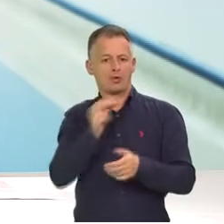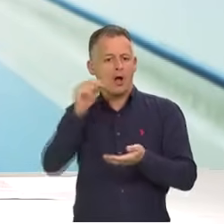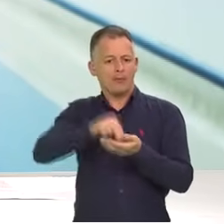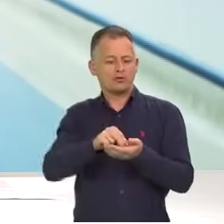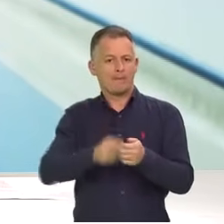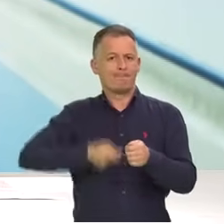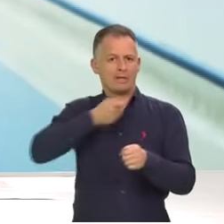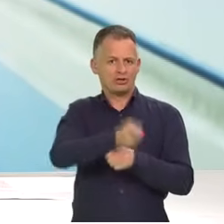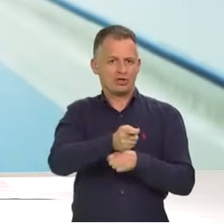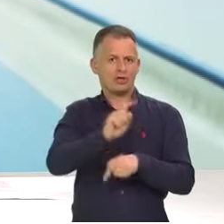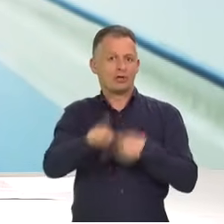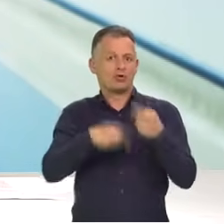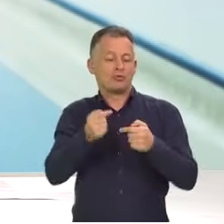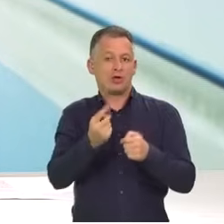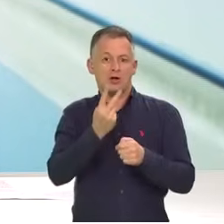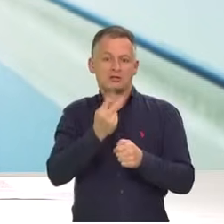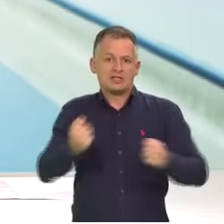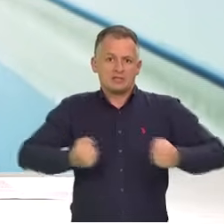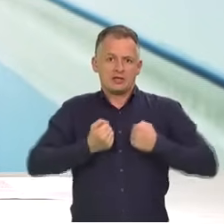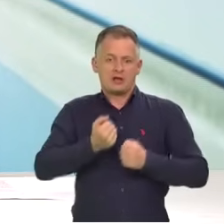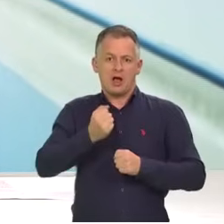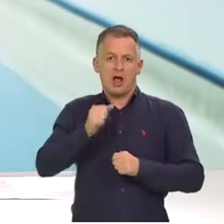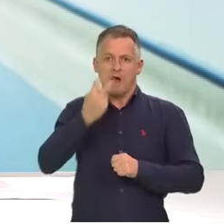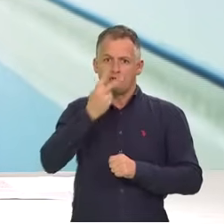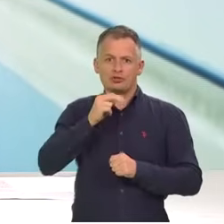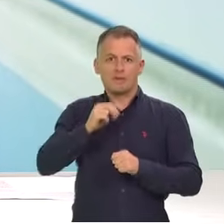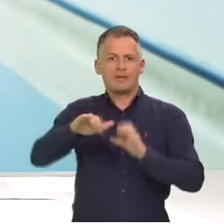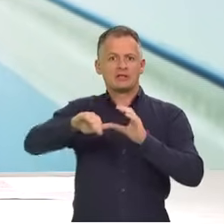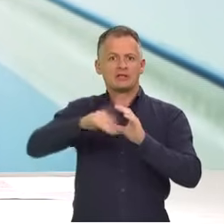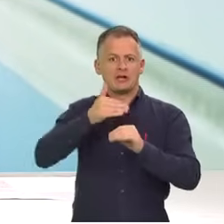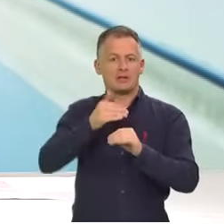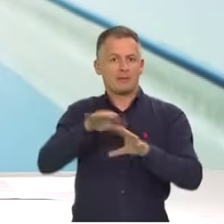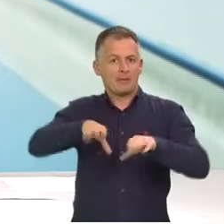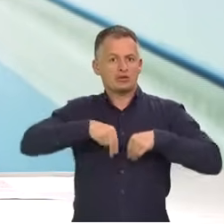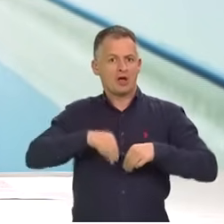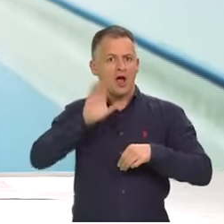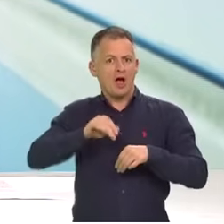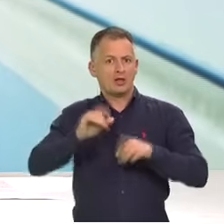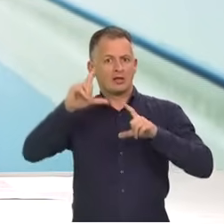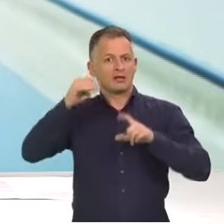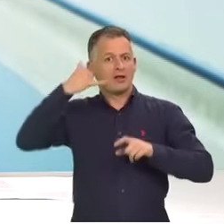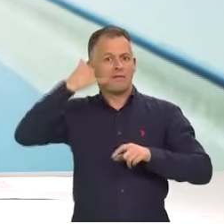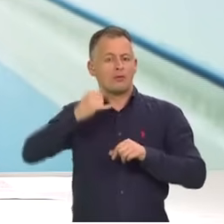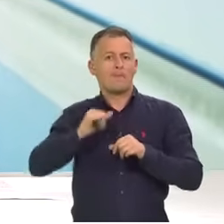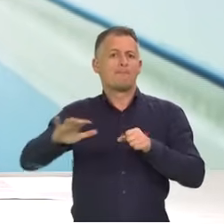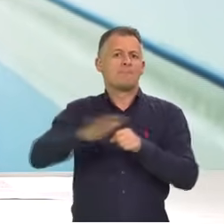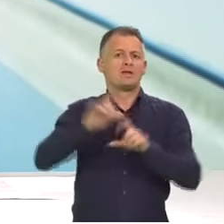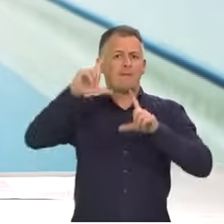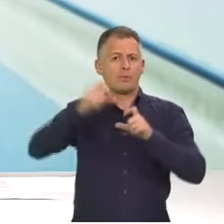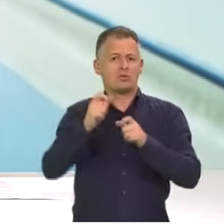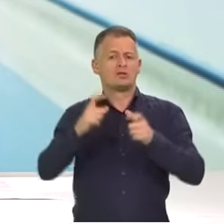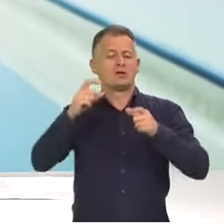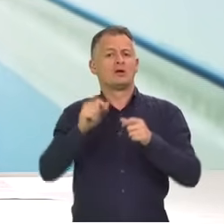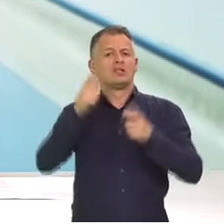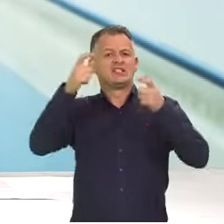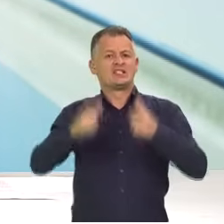s-a speriat teribil când a văzut ce mesaje grotești primește. Are telefonul plin de fotografii cu cadavre întinse pe masă din sările